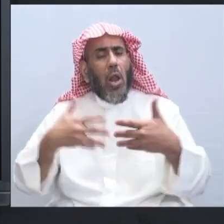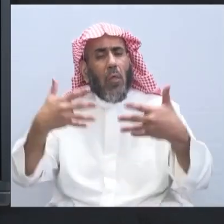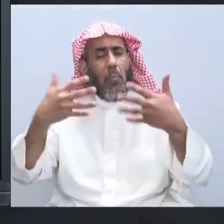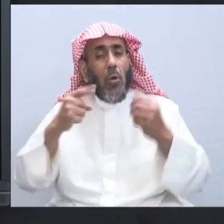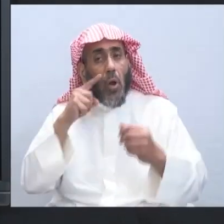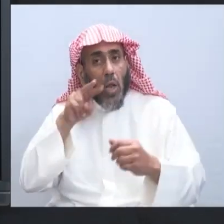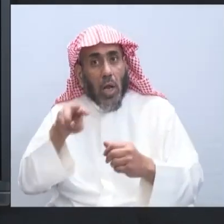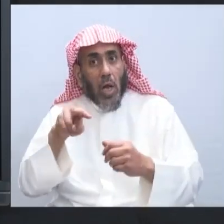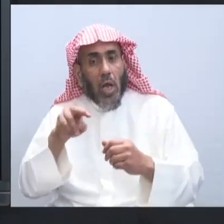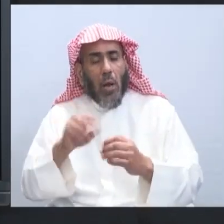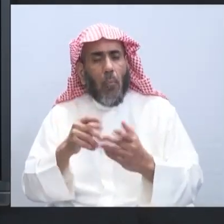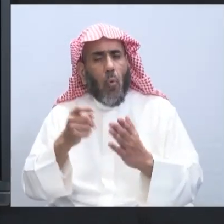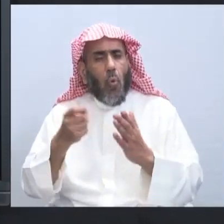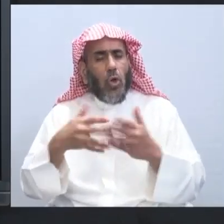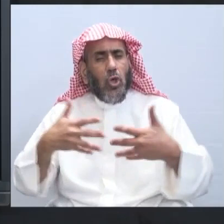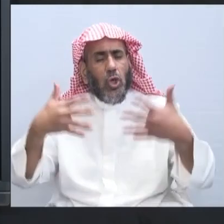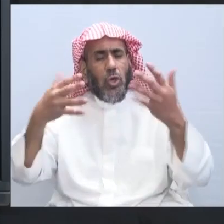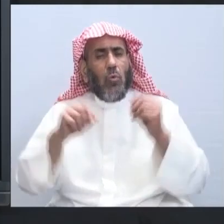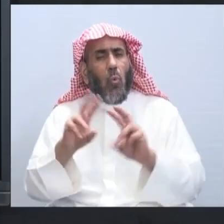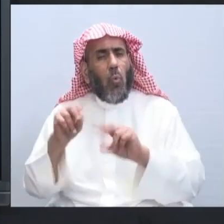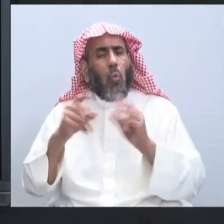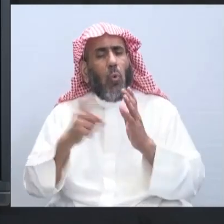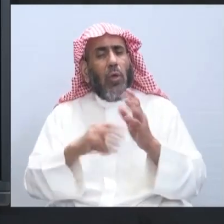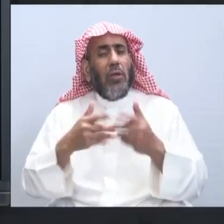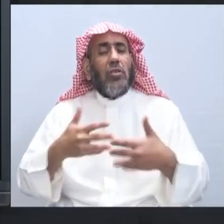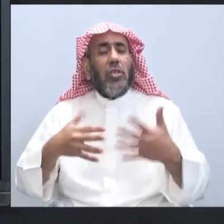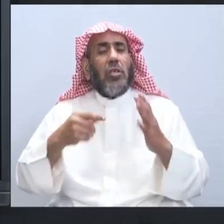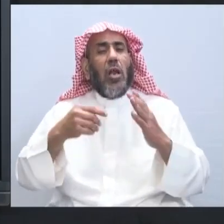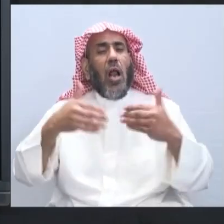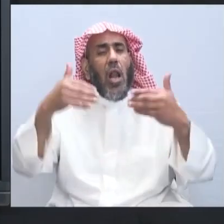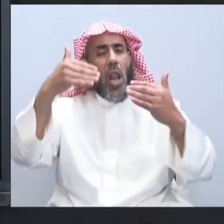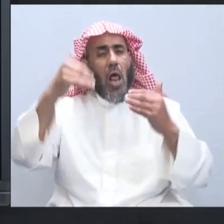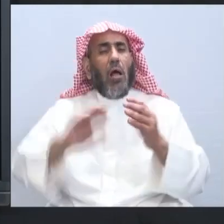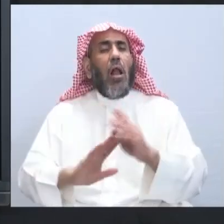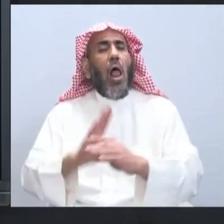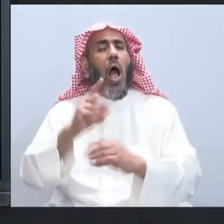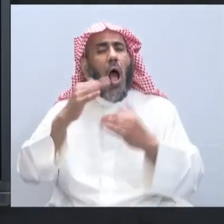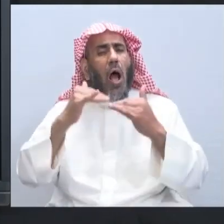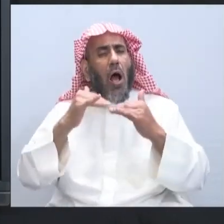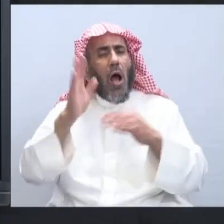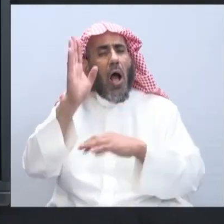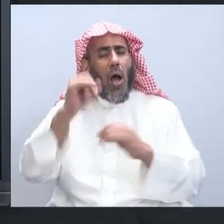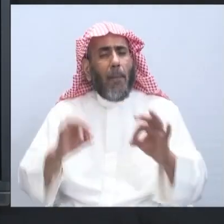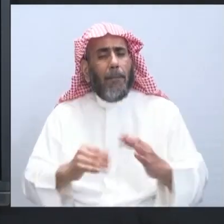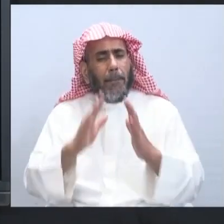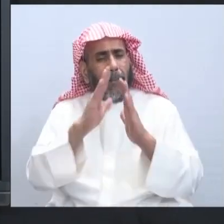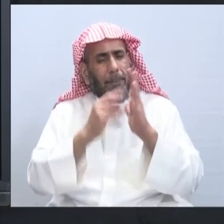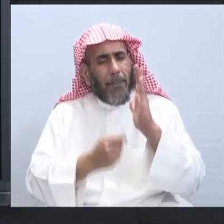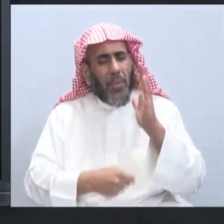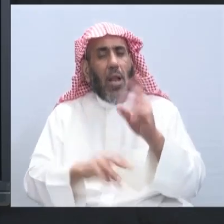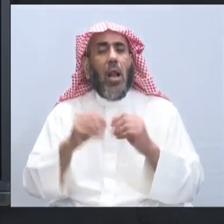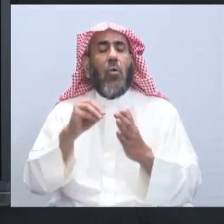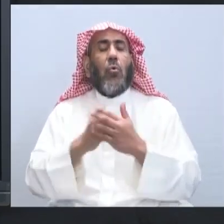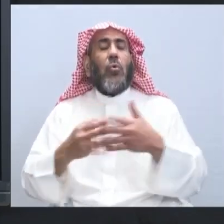يعني نظرنا ان من ينظم في الشعر الحر تجده ايضا ينظم في الشعر العمودي وتجد ايضا اقرب لشع العمودي والى ايضا الوزن